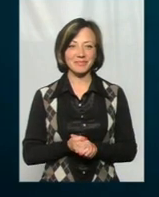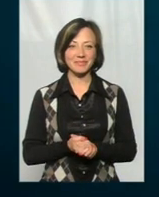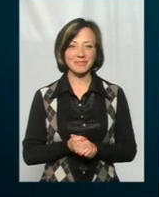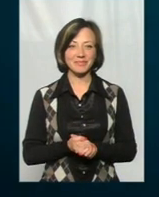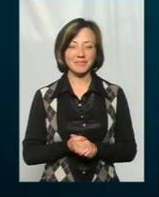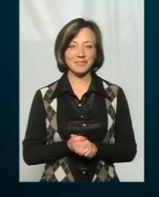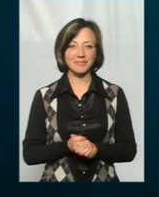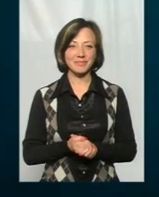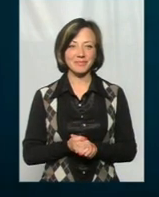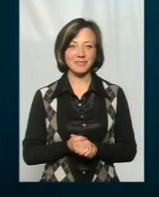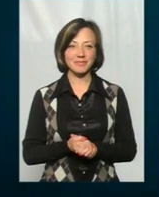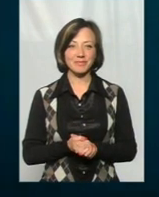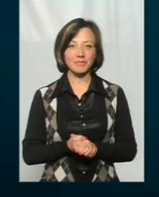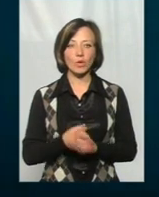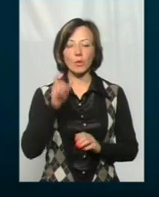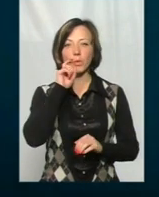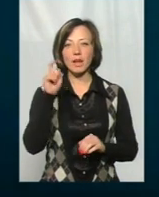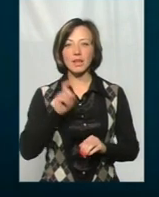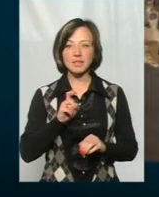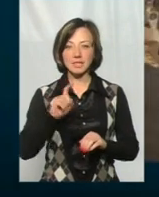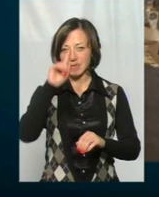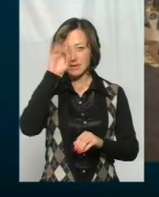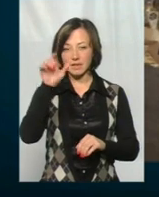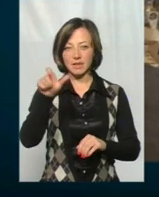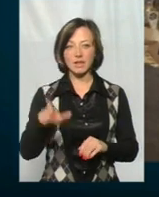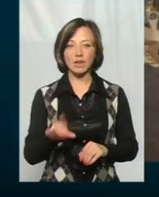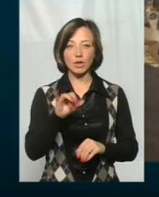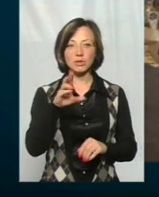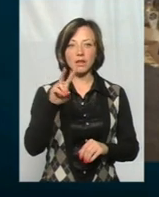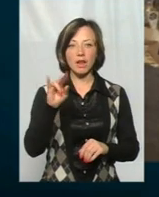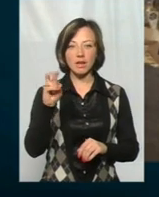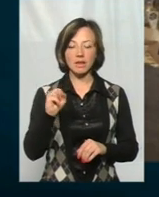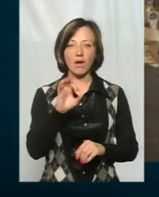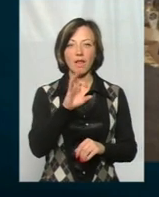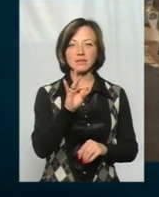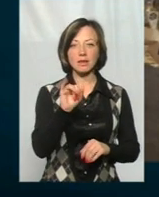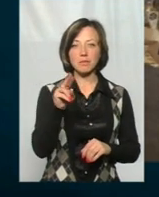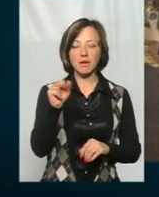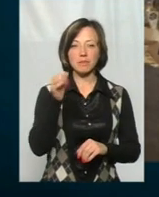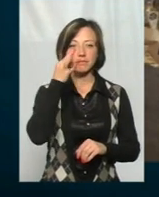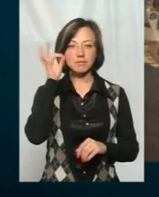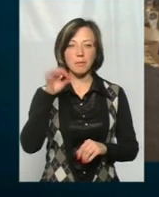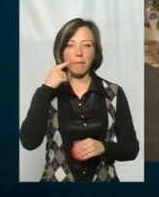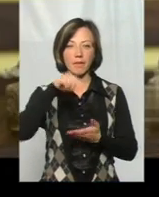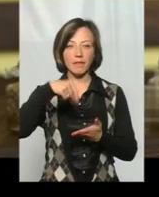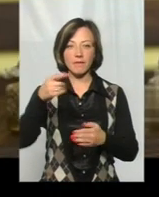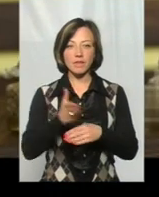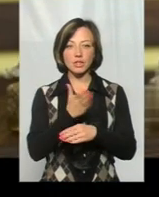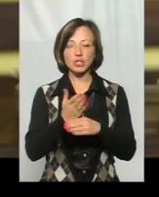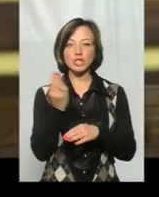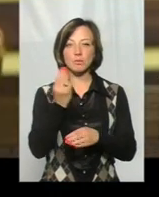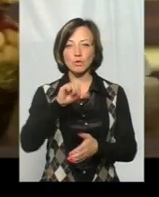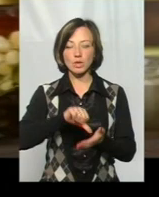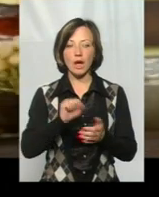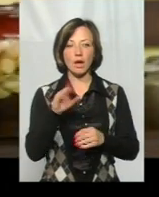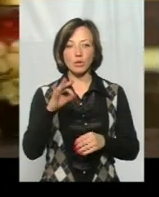Просто супер. Українські зірки Руслана, а раніше Олег Скрипка, смакували медовими ласощами, які виготовили шепетівські